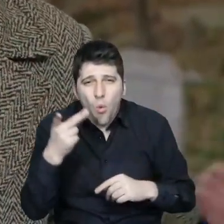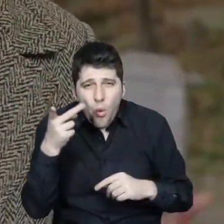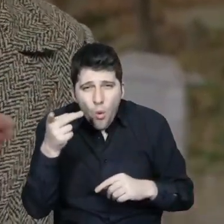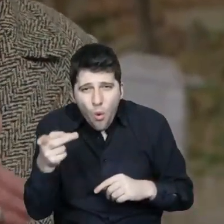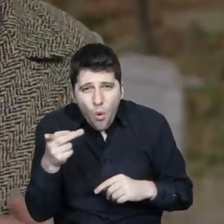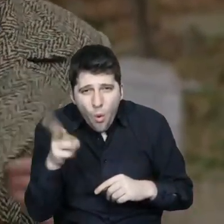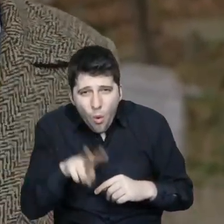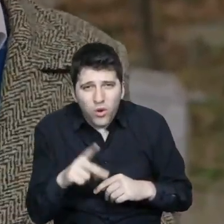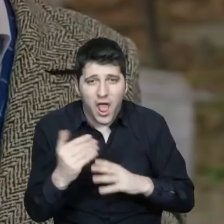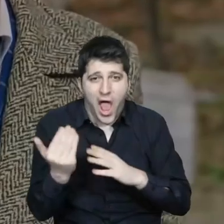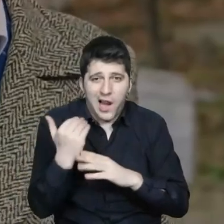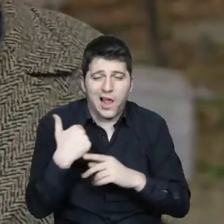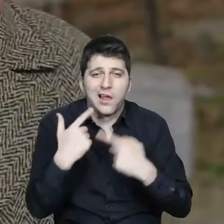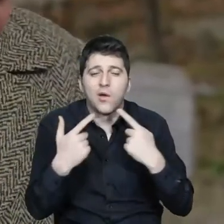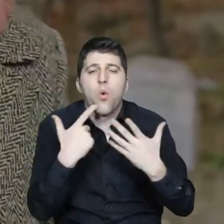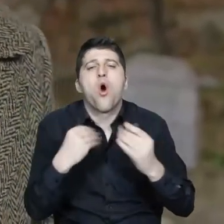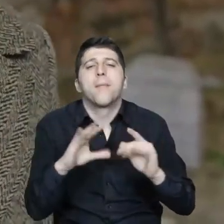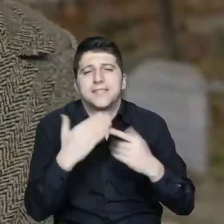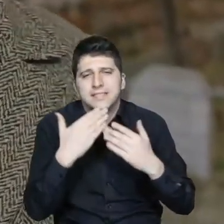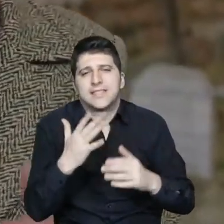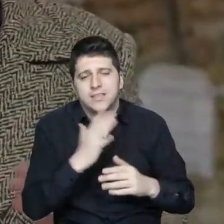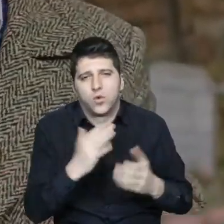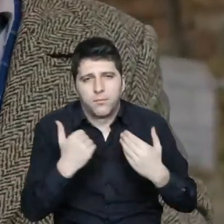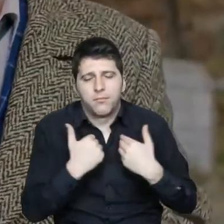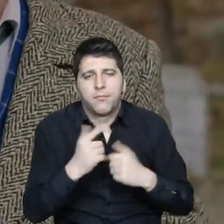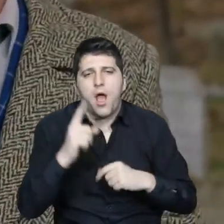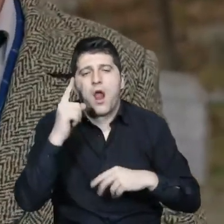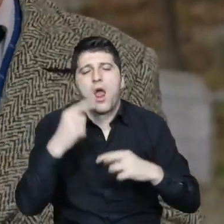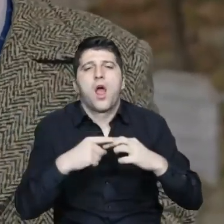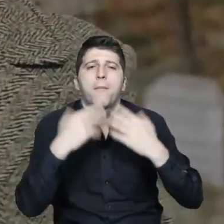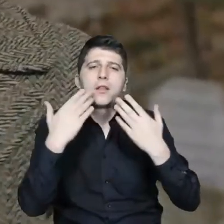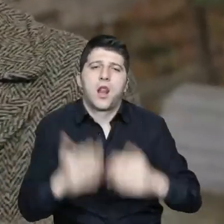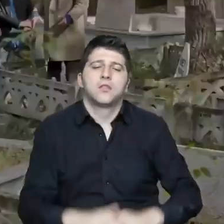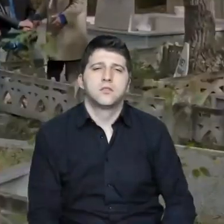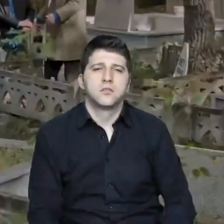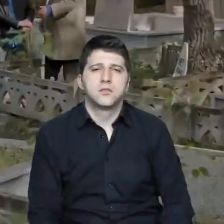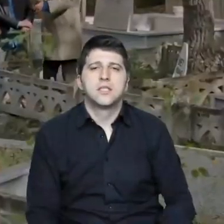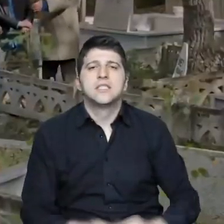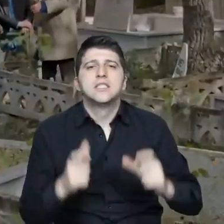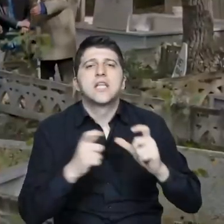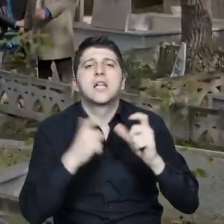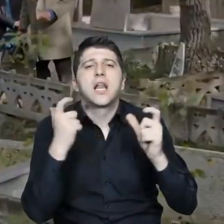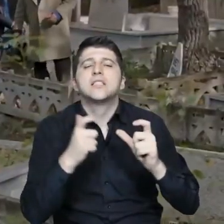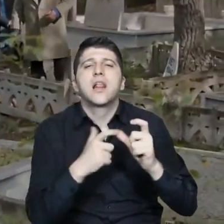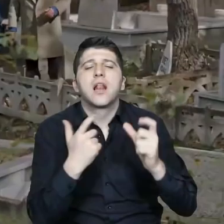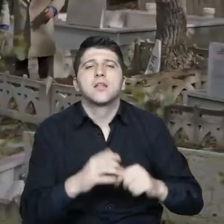de arkasından konuşulmaz demek istiyorum yani. Allah rahmet eylesin. Santral nerede ya Santral?